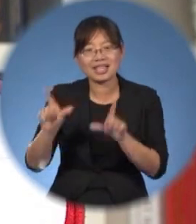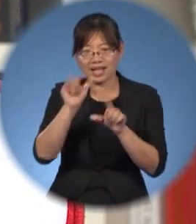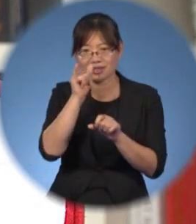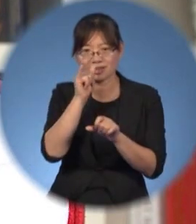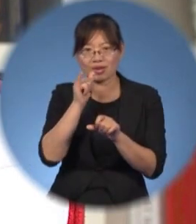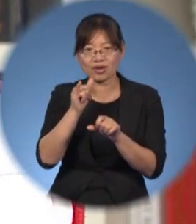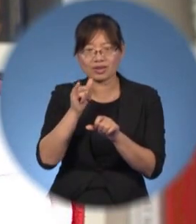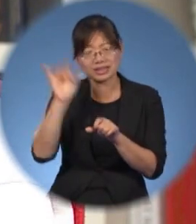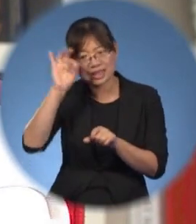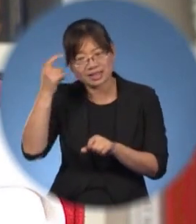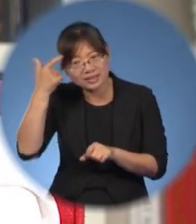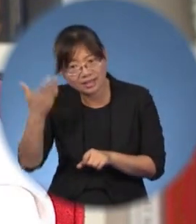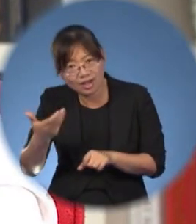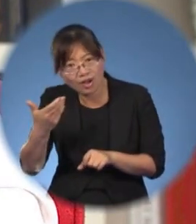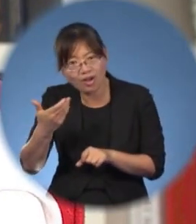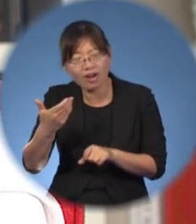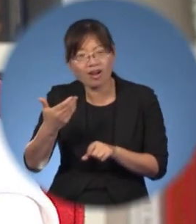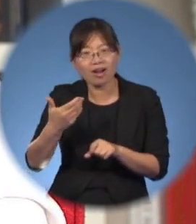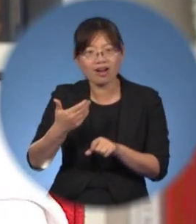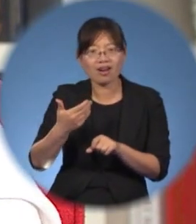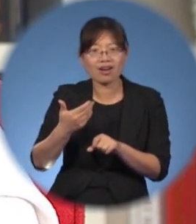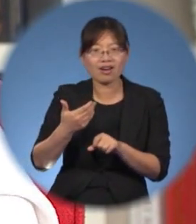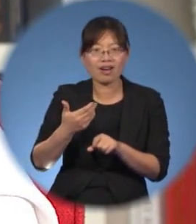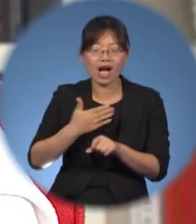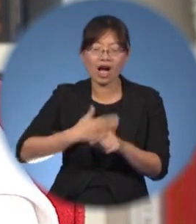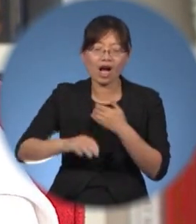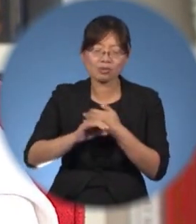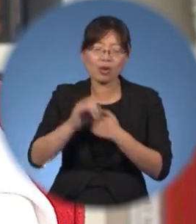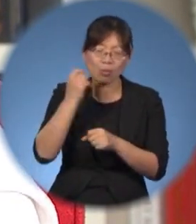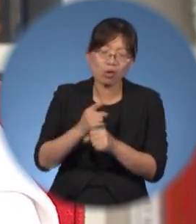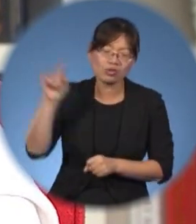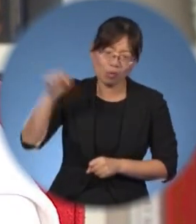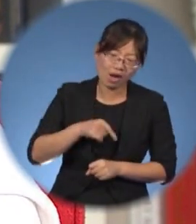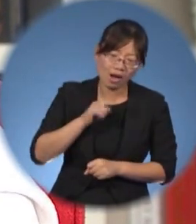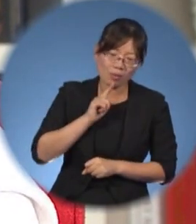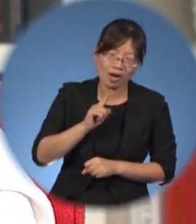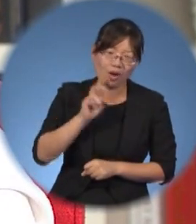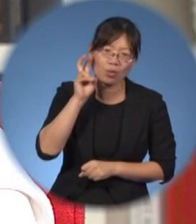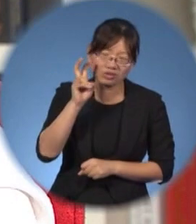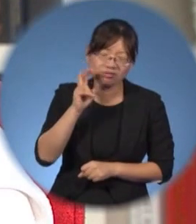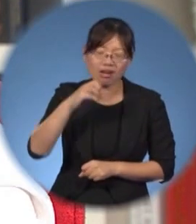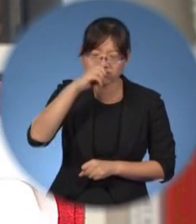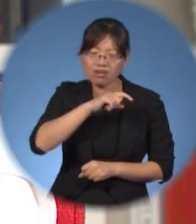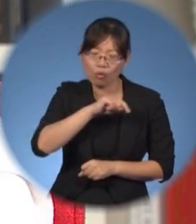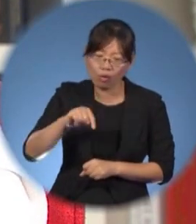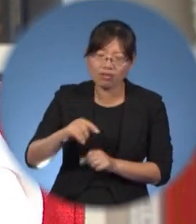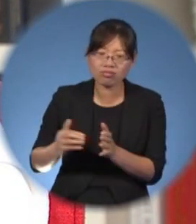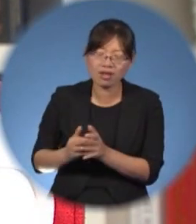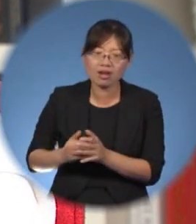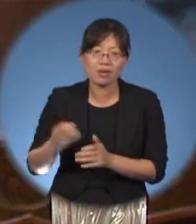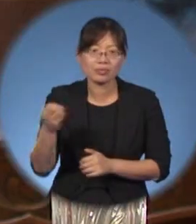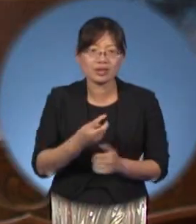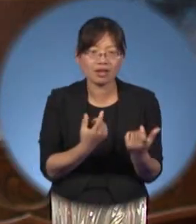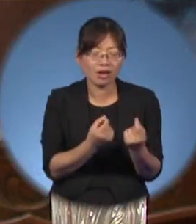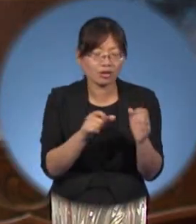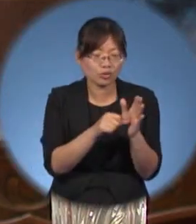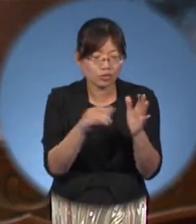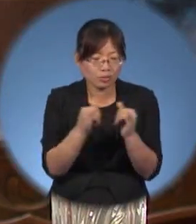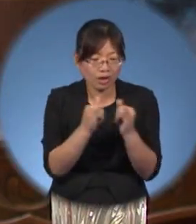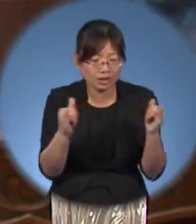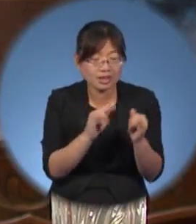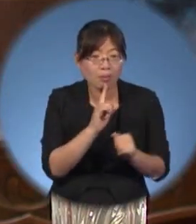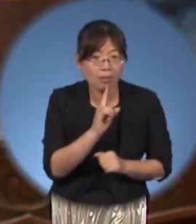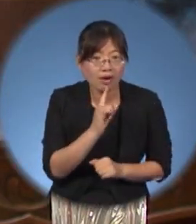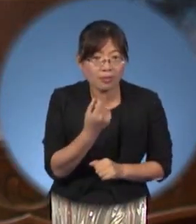이렇게 찾았냐고 물어보면 아이 알면 벌써 왔지 않냐. 그거라도 혹시나 해서 왔다. 그리고 또 이렇게